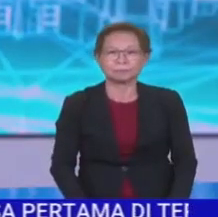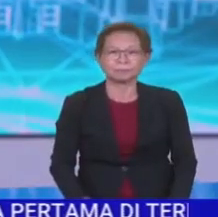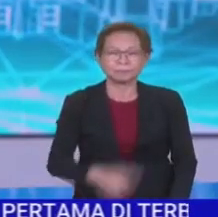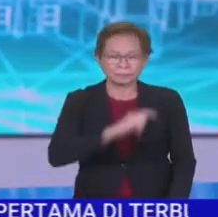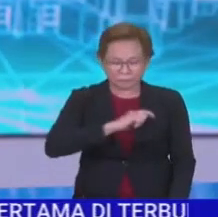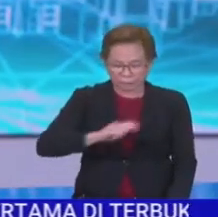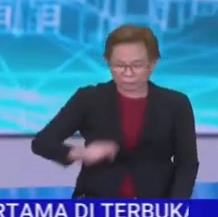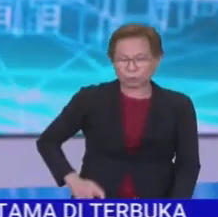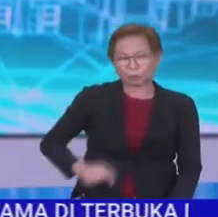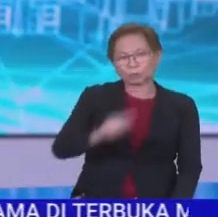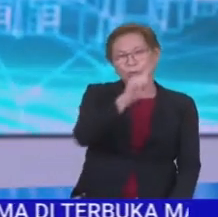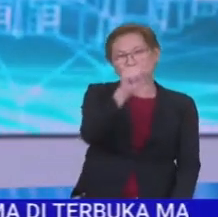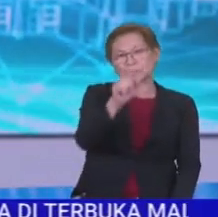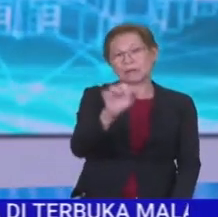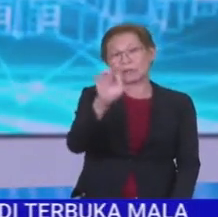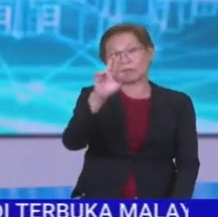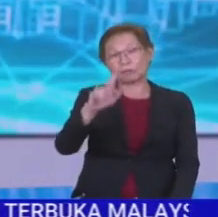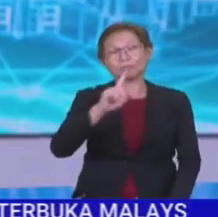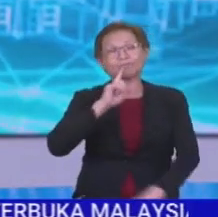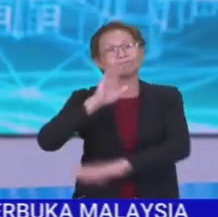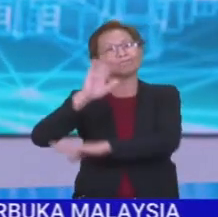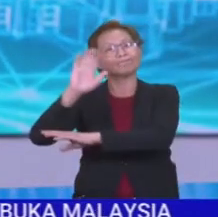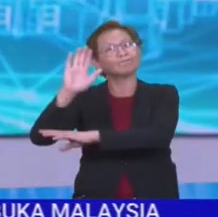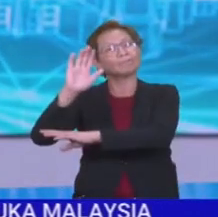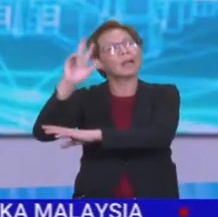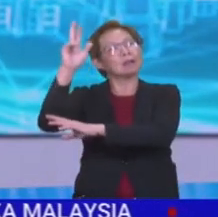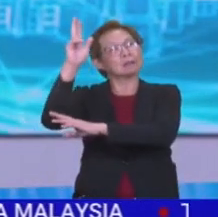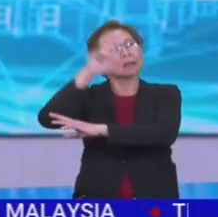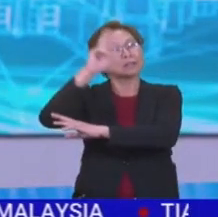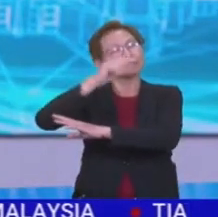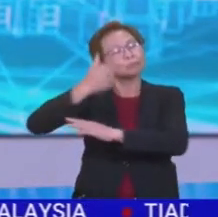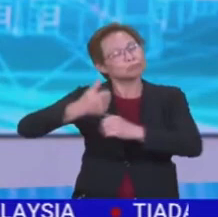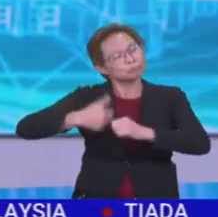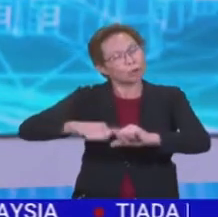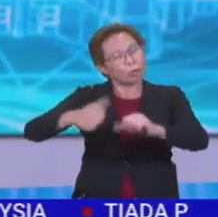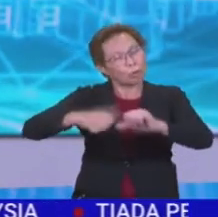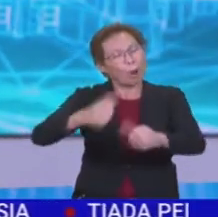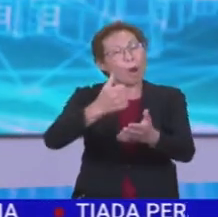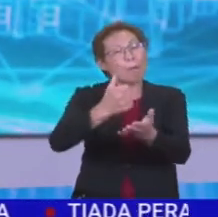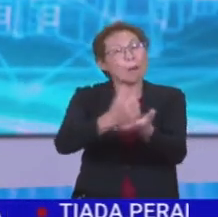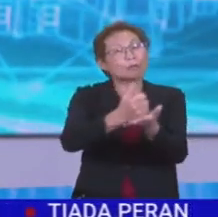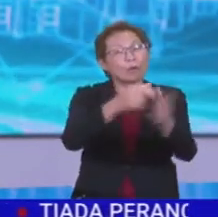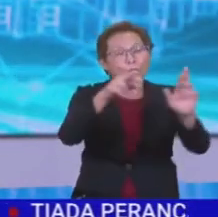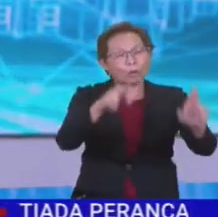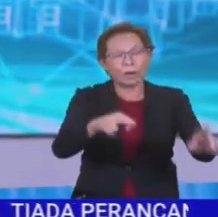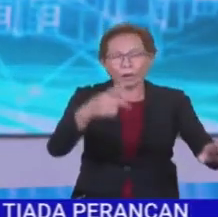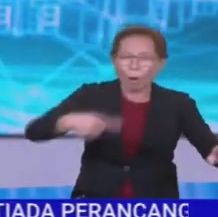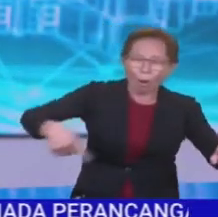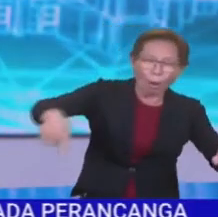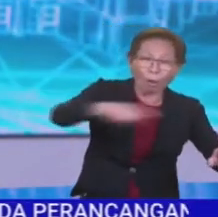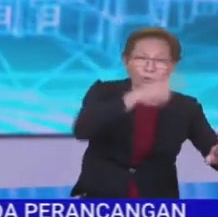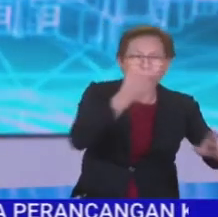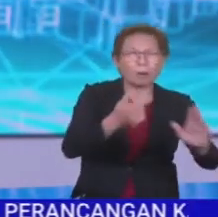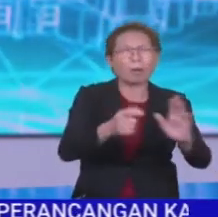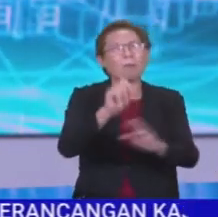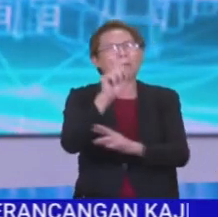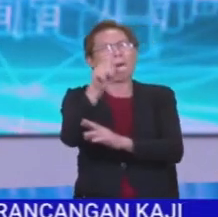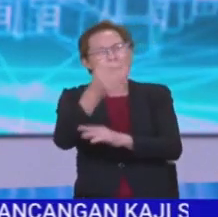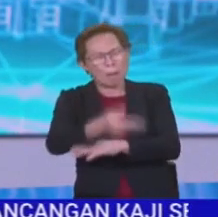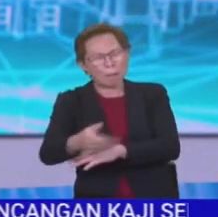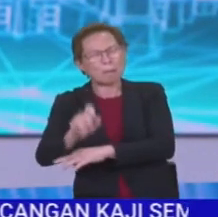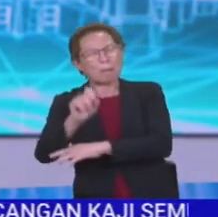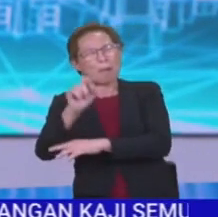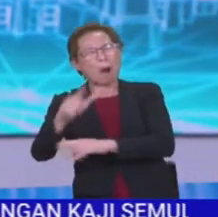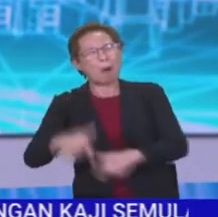Tengku Datuk Seri Zafrul turut memberi jaminan kerajaan akan terus membantu semua rakyat terjejas akibat kenaikan kos sara hidup.